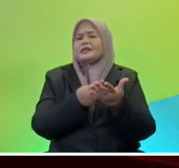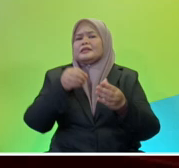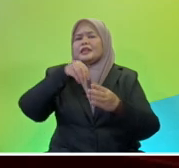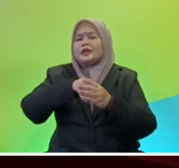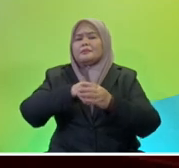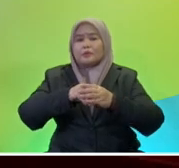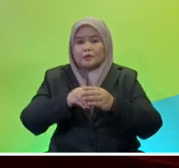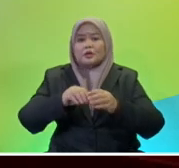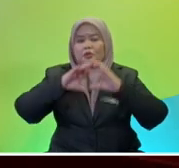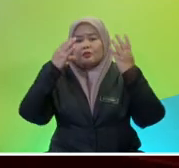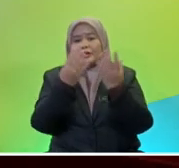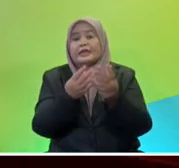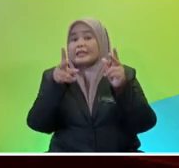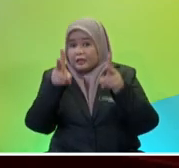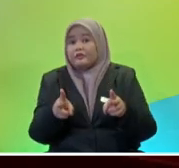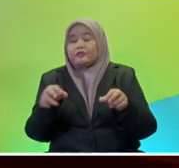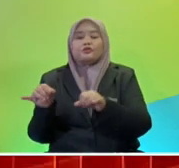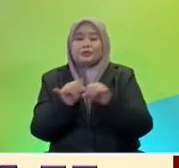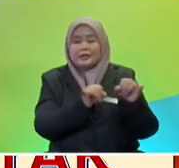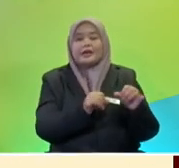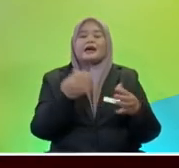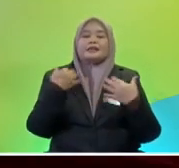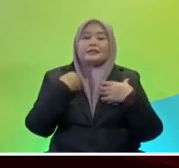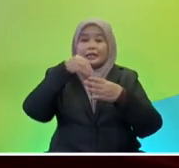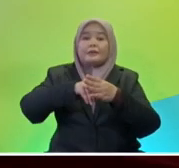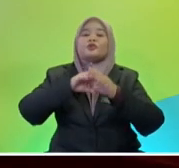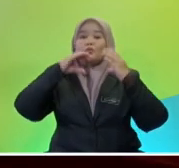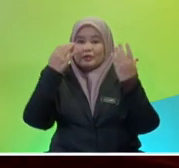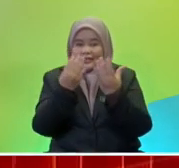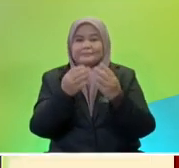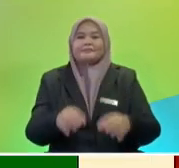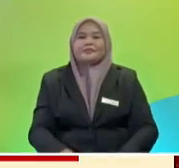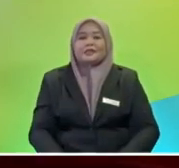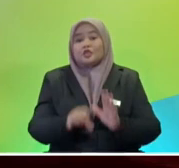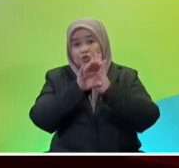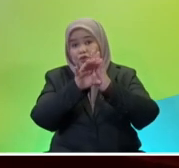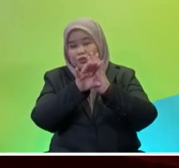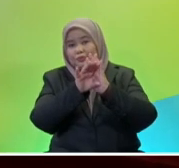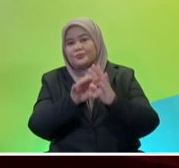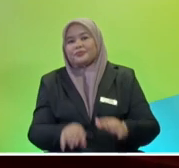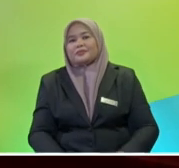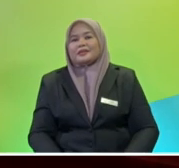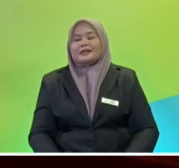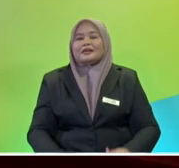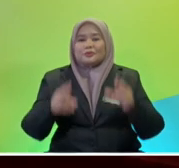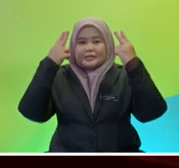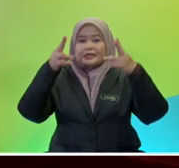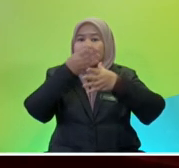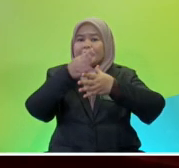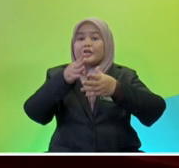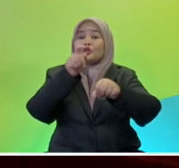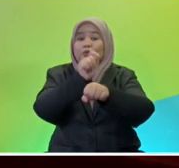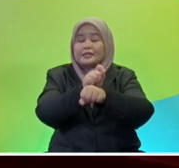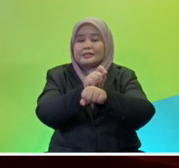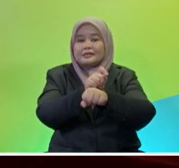pengisian wujud individu ada yang individu juga ada juga yang dalam kumpulan ya Jadi ini contoh dia jadi Ustazah bahagiakan